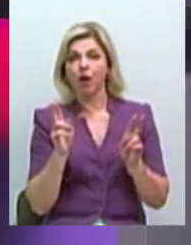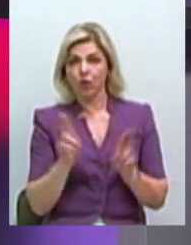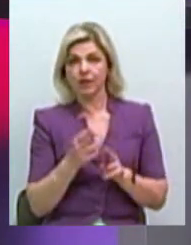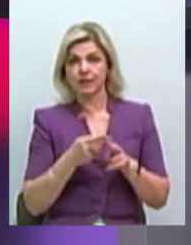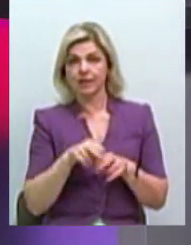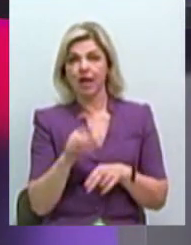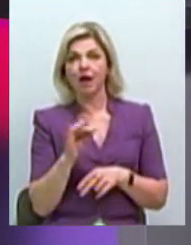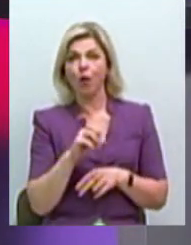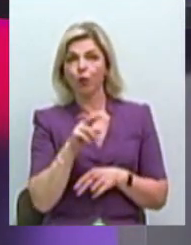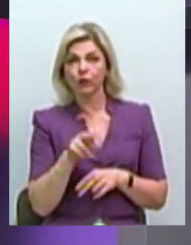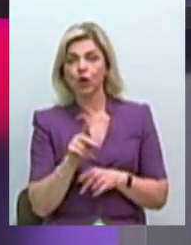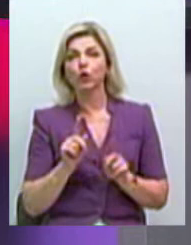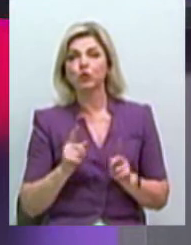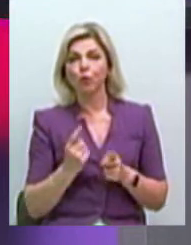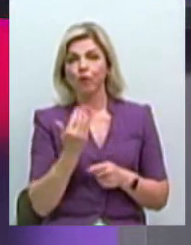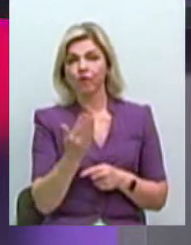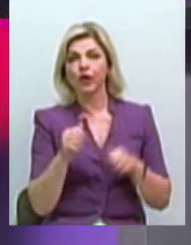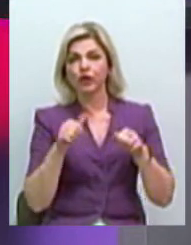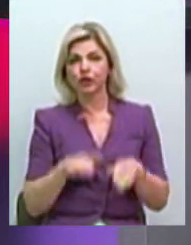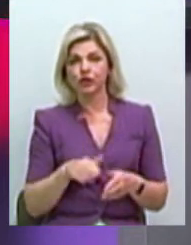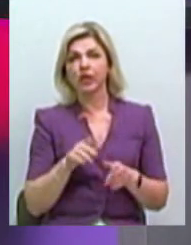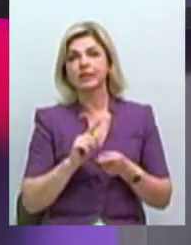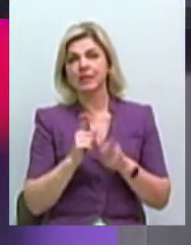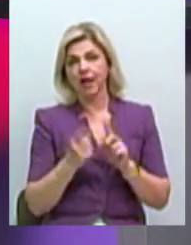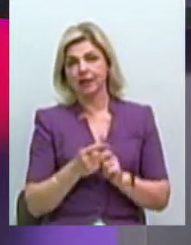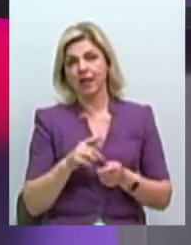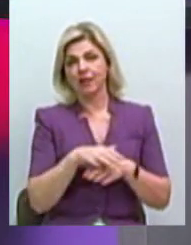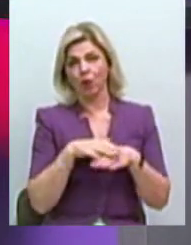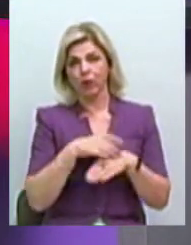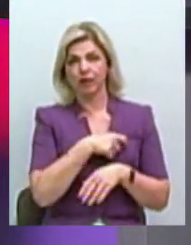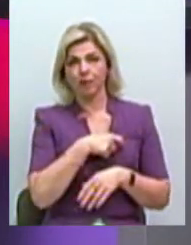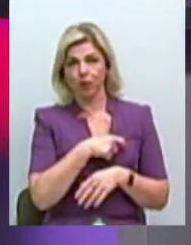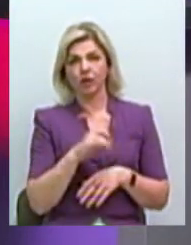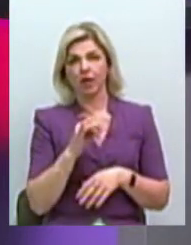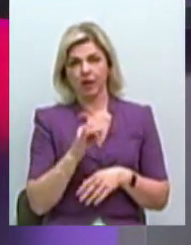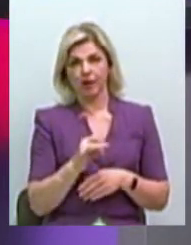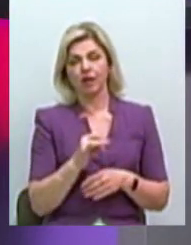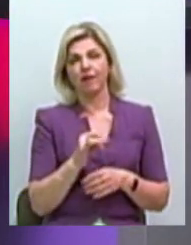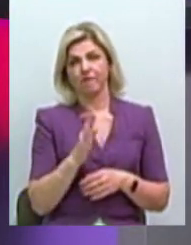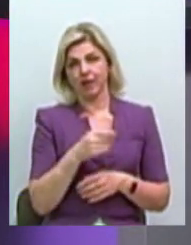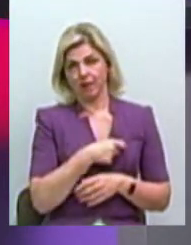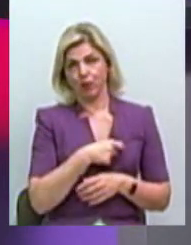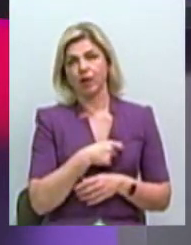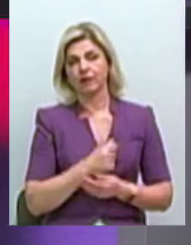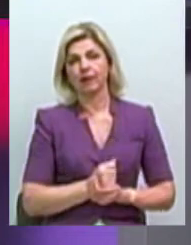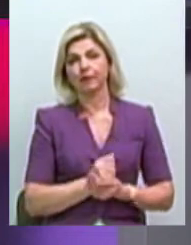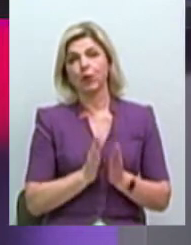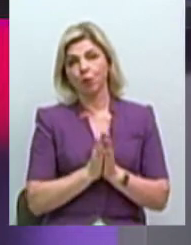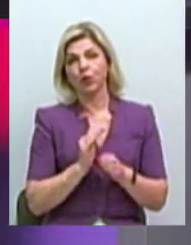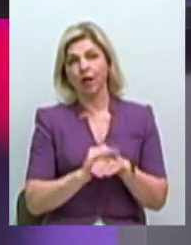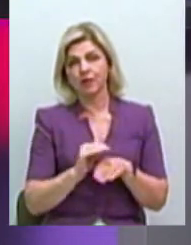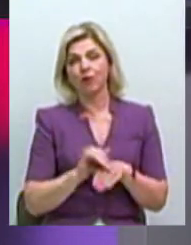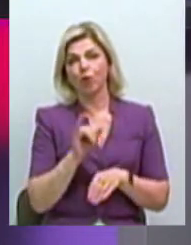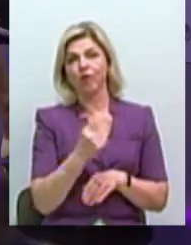раунду – це чому ви вирішили стати народним депутатом і балотуватися в народні депутати. Тож, будь ласка, у вас є